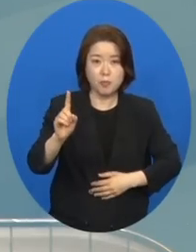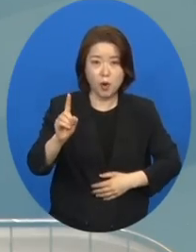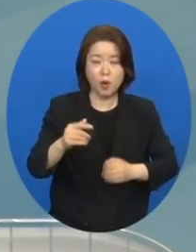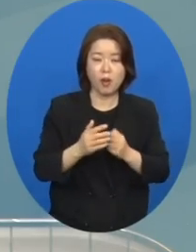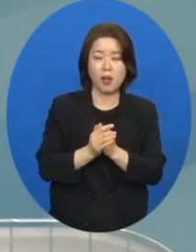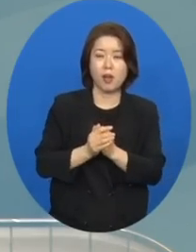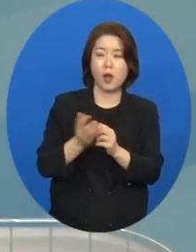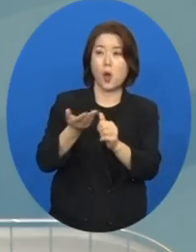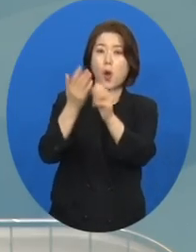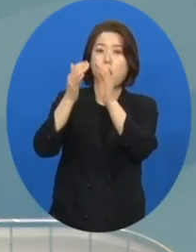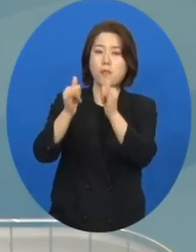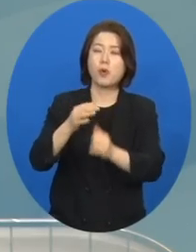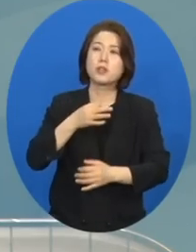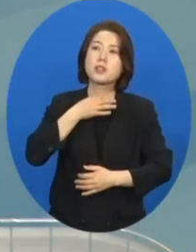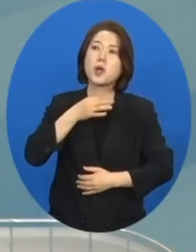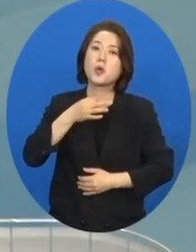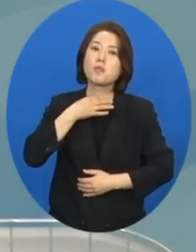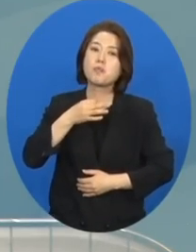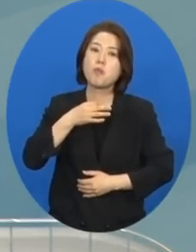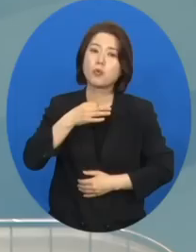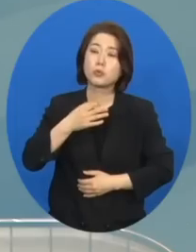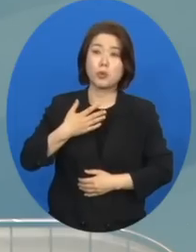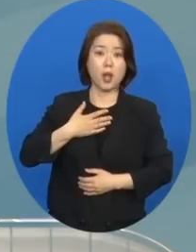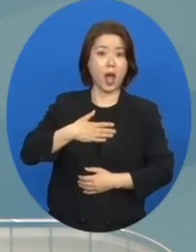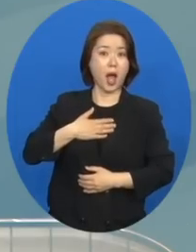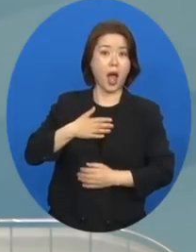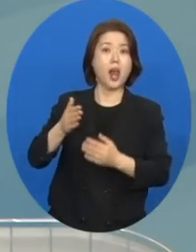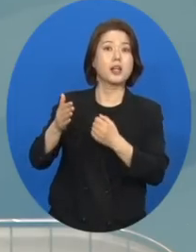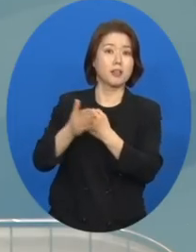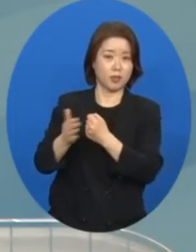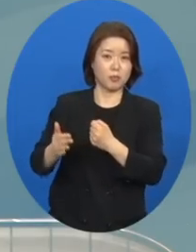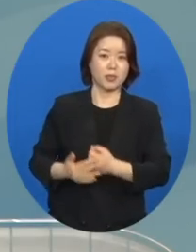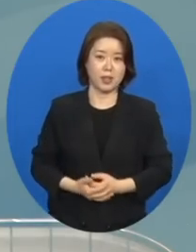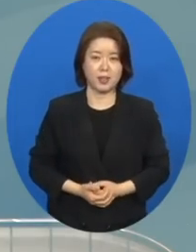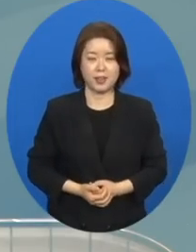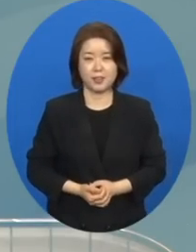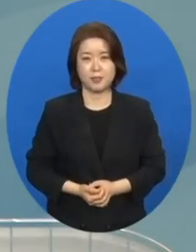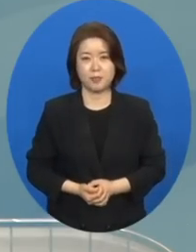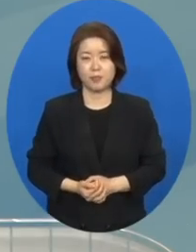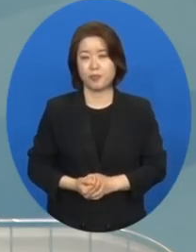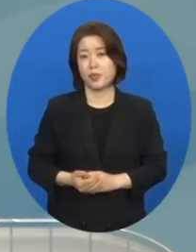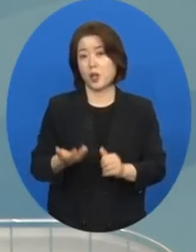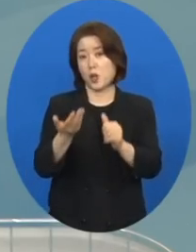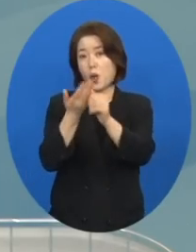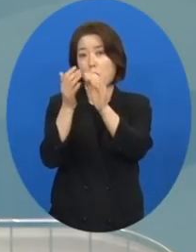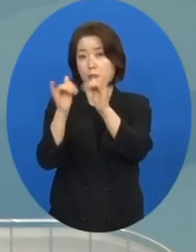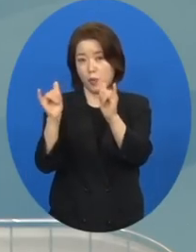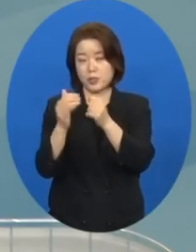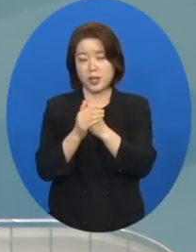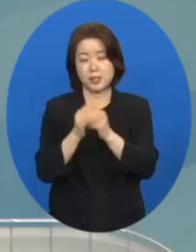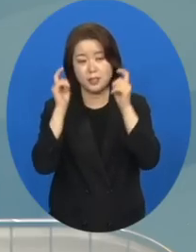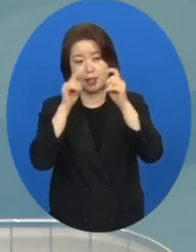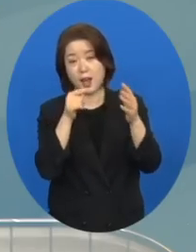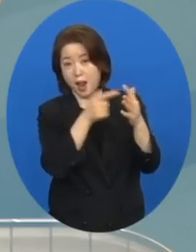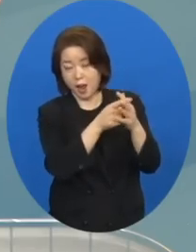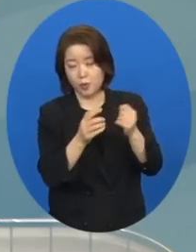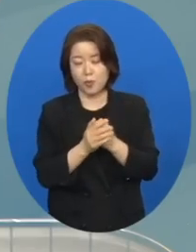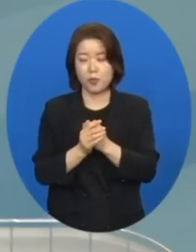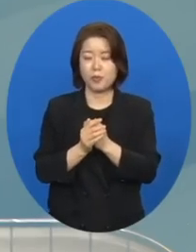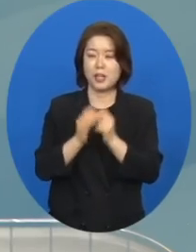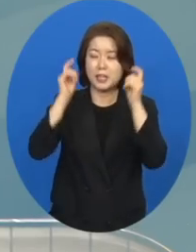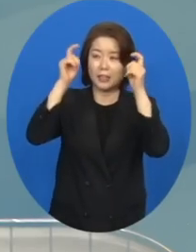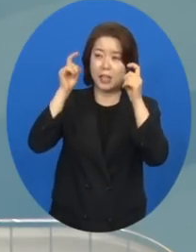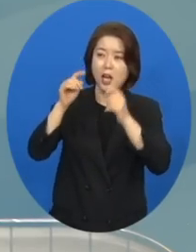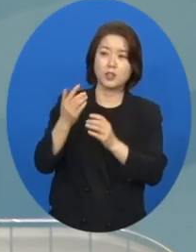목자의 목소리를 알고 있기 때문에 목자는 아야노 날 그 양은 목자의 음성을